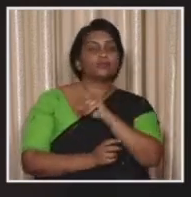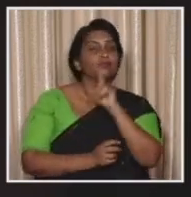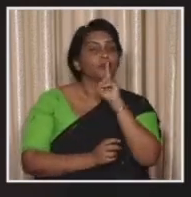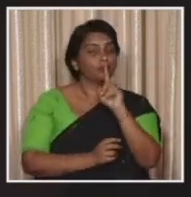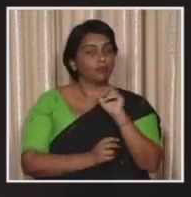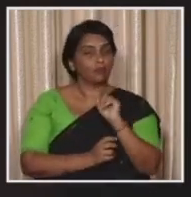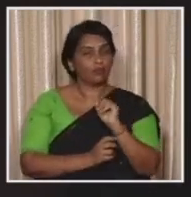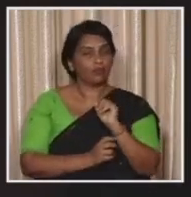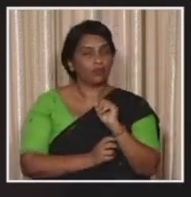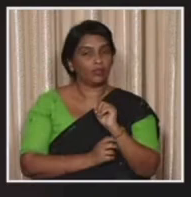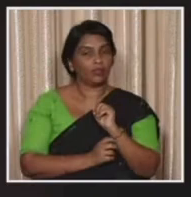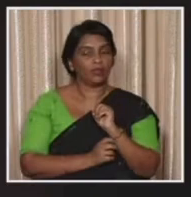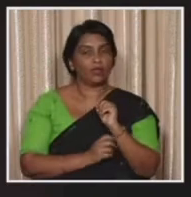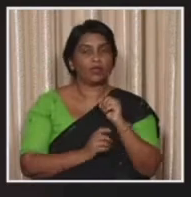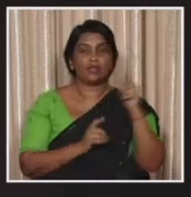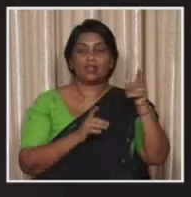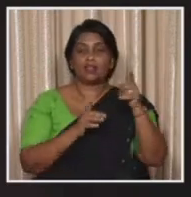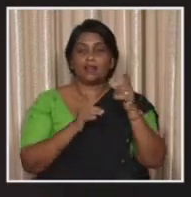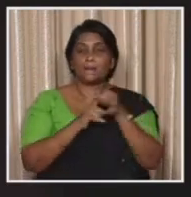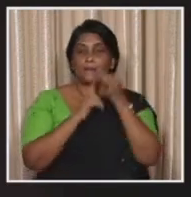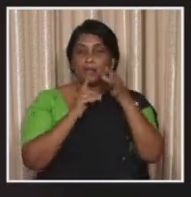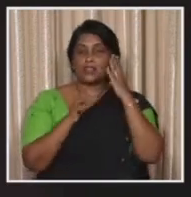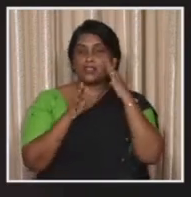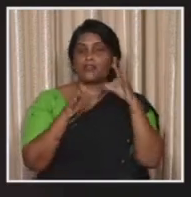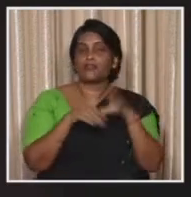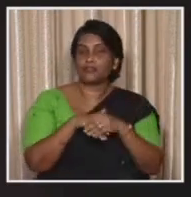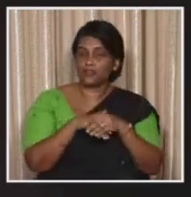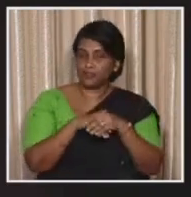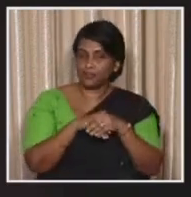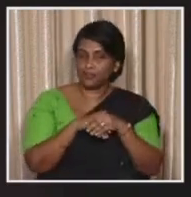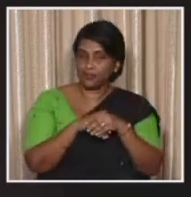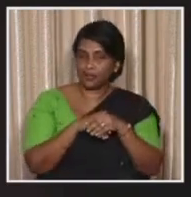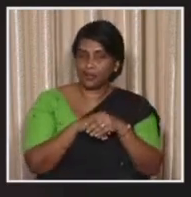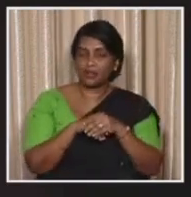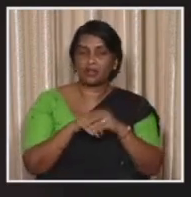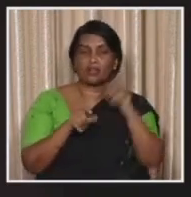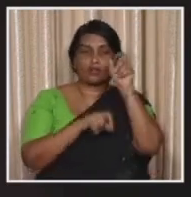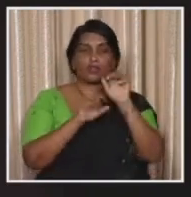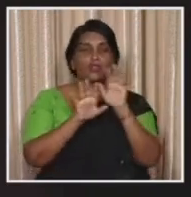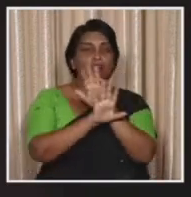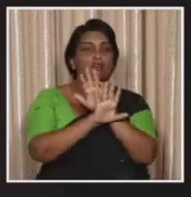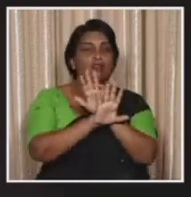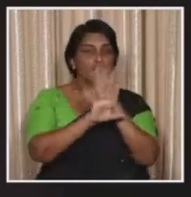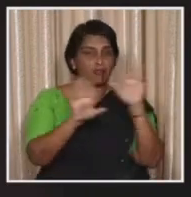මොකද්ද ජනනි ප්‍රේමදාස මැතිණිය 19 දිනක් අරගෙන